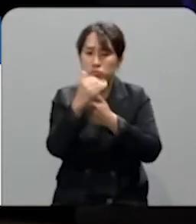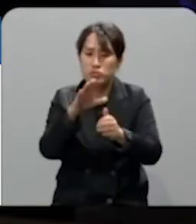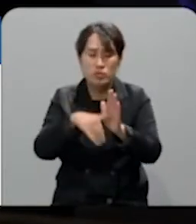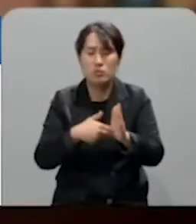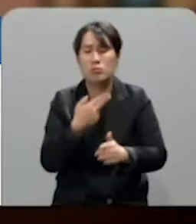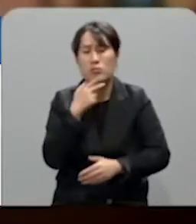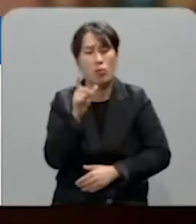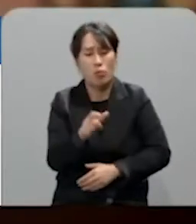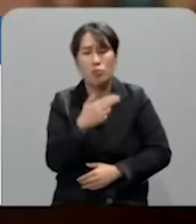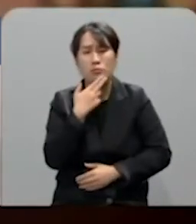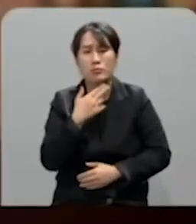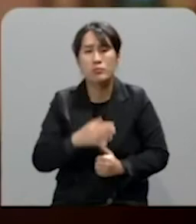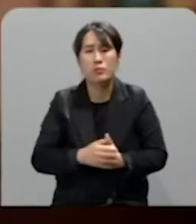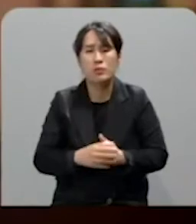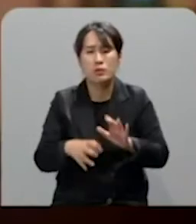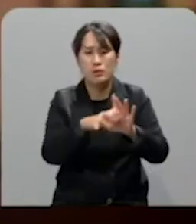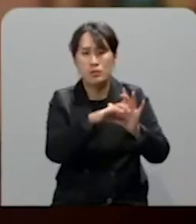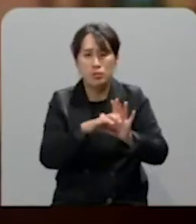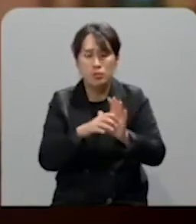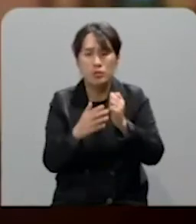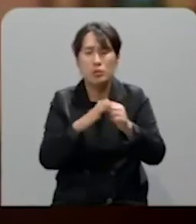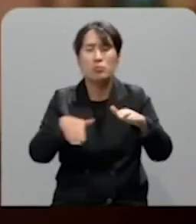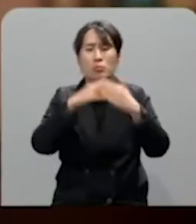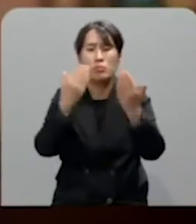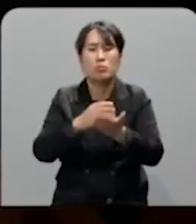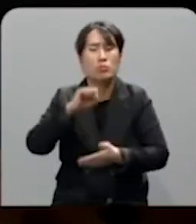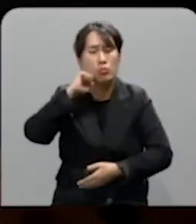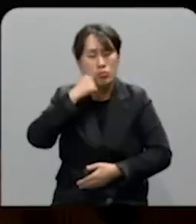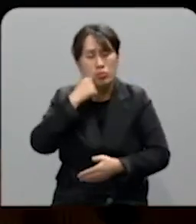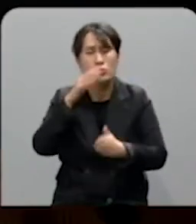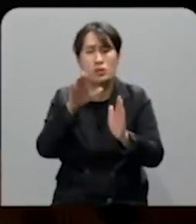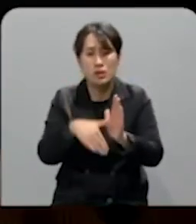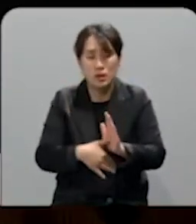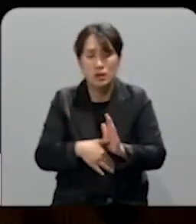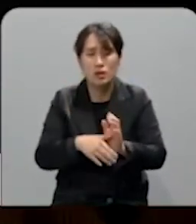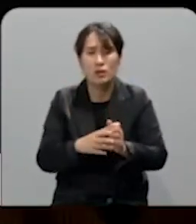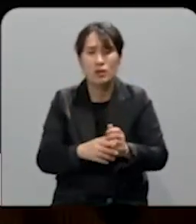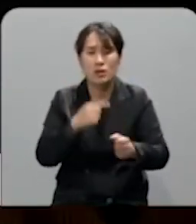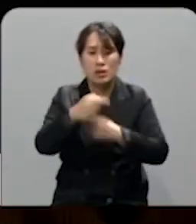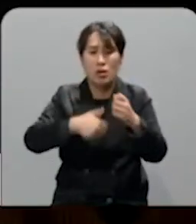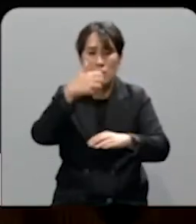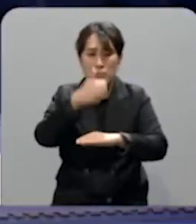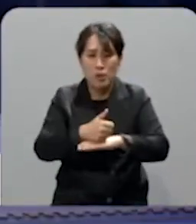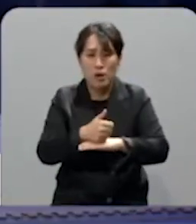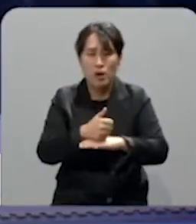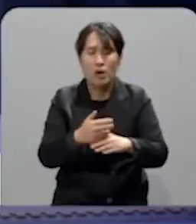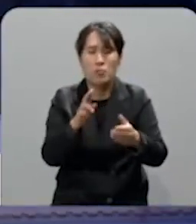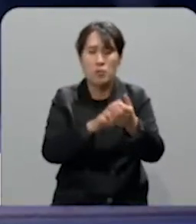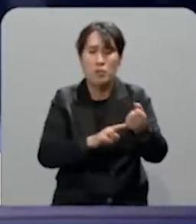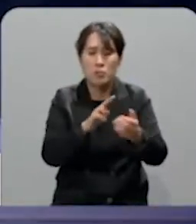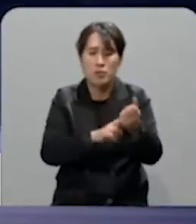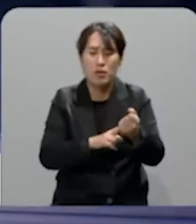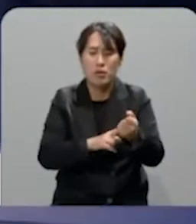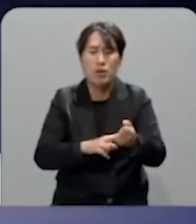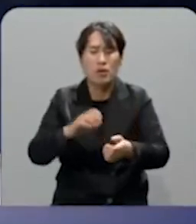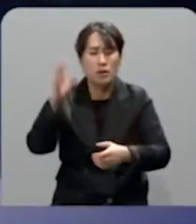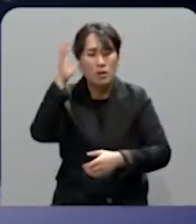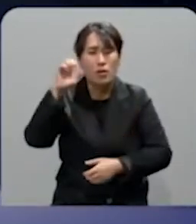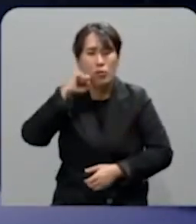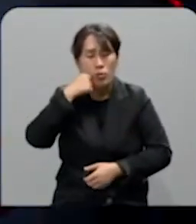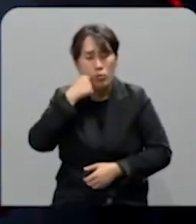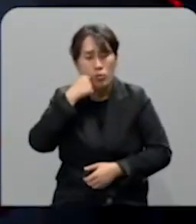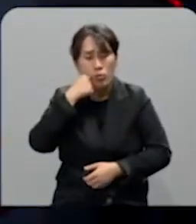콜이 안 떠요. 코로나19로 모두가 어려운 시기. 연말 대목마저 사라진 소상공인들도